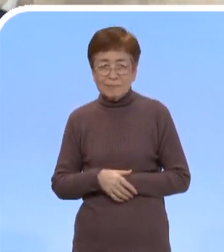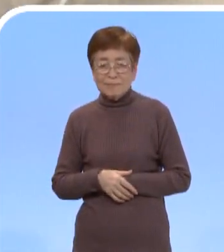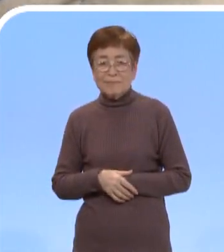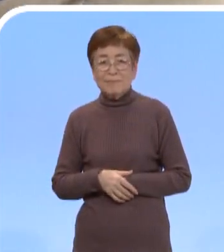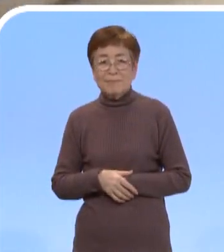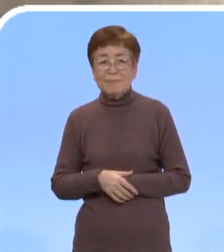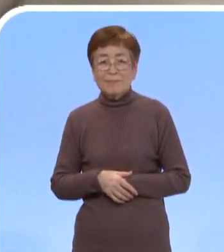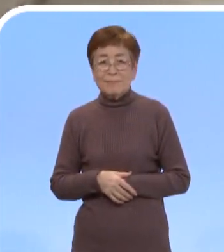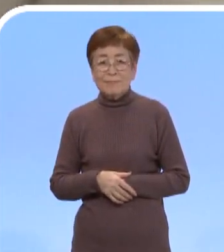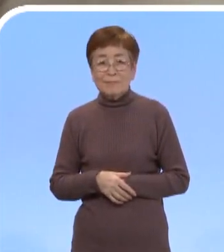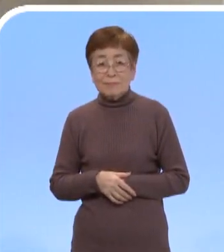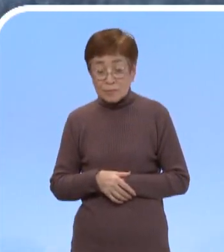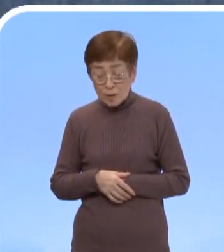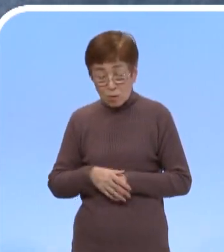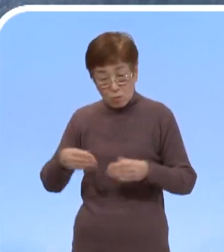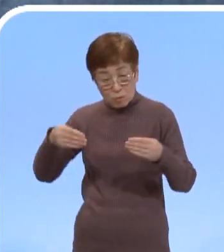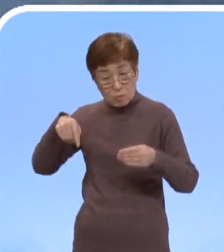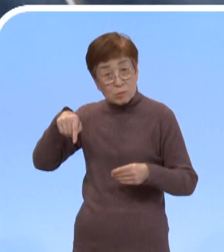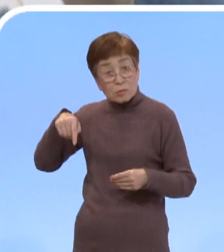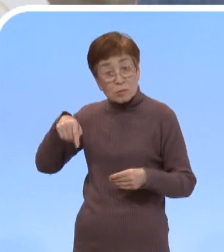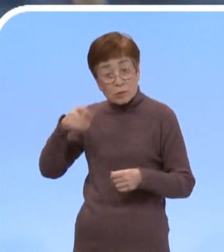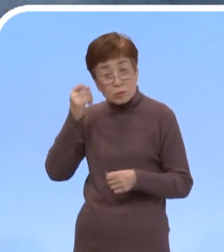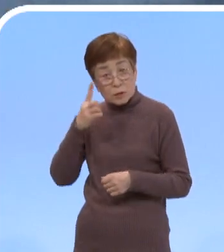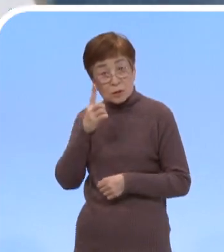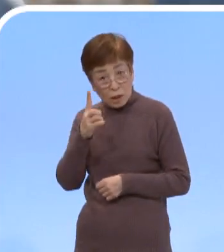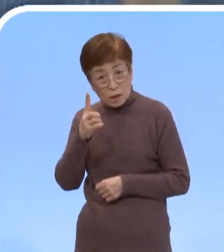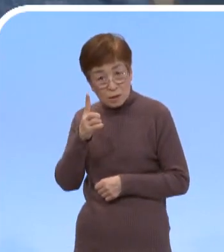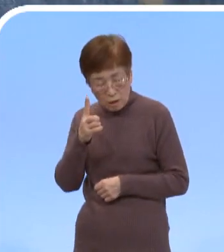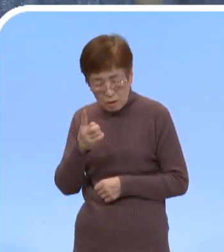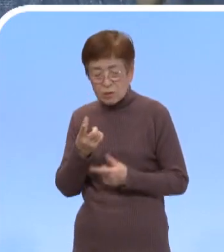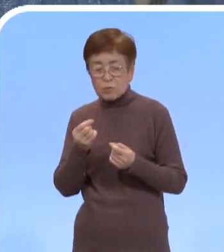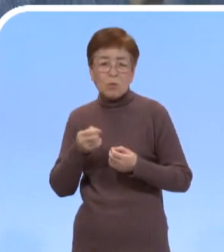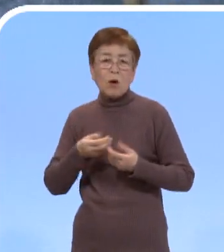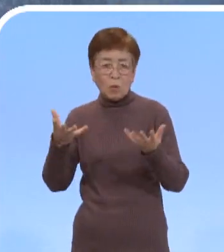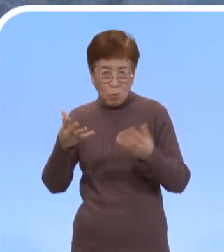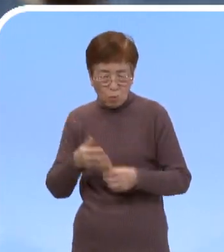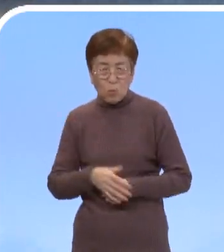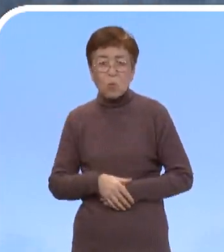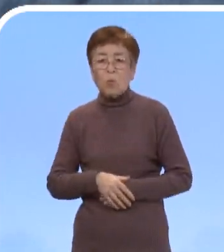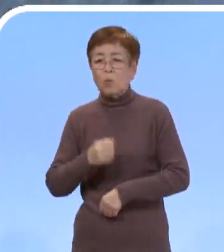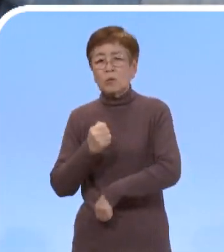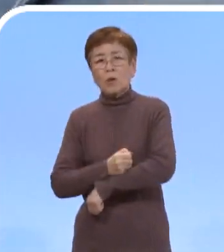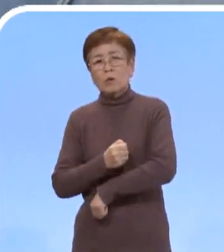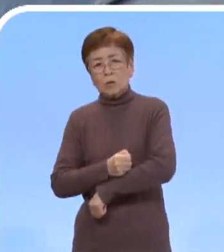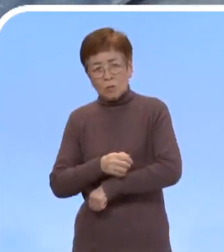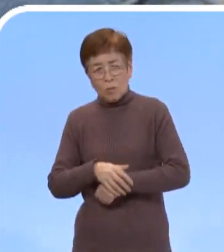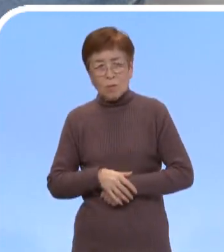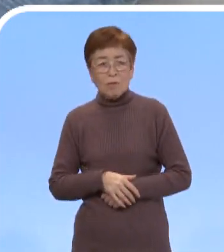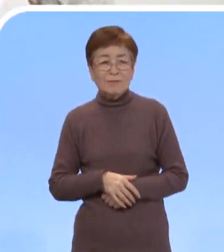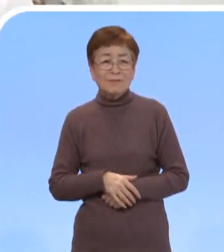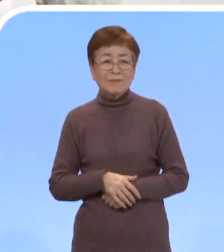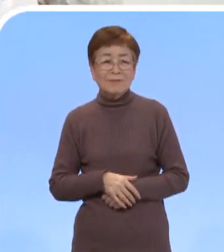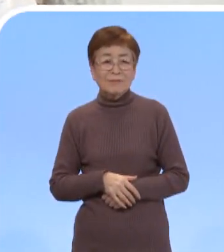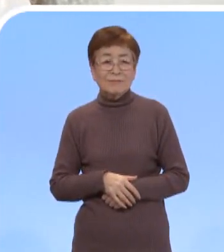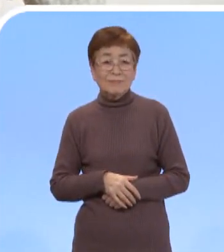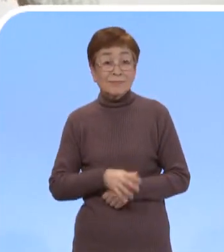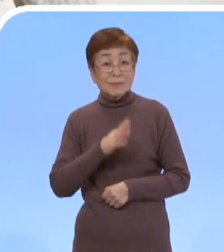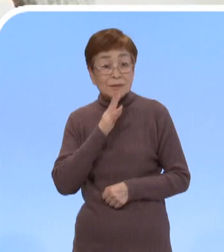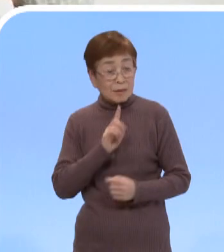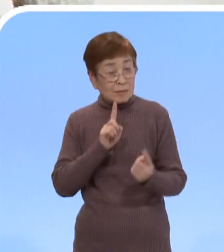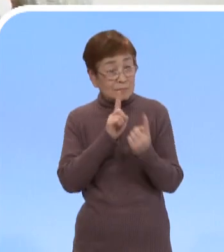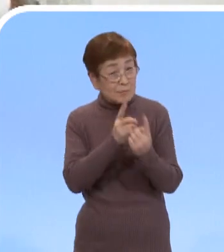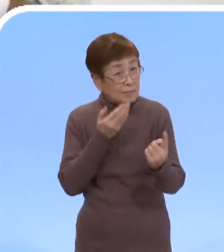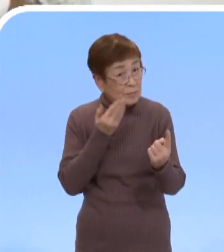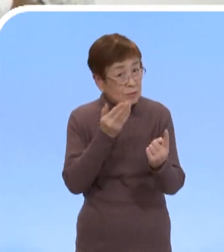援者です。 あ、はい、そうなんや。 どれぐらいで発行してはるの？ 毎月1回。 あ、大変や。 取